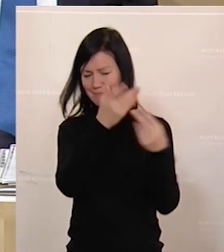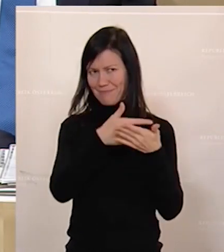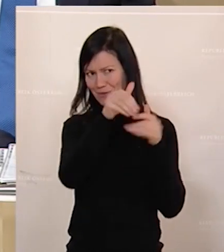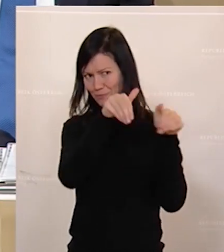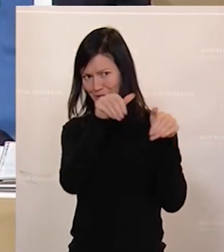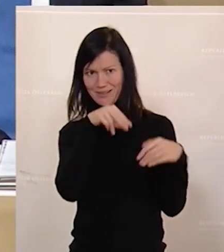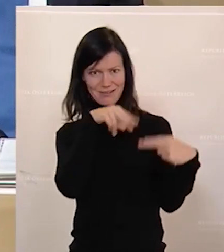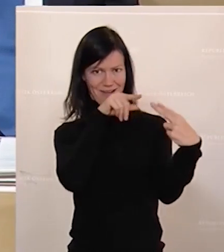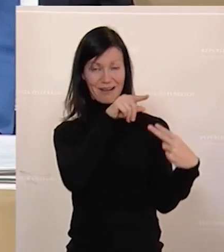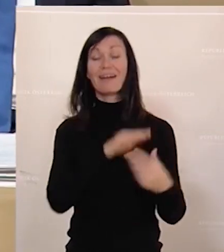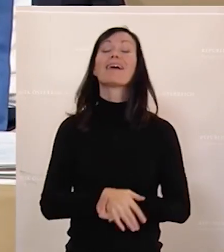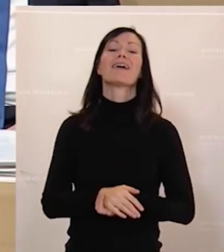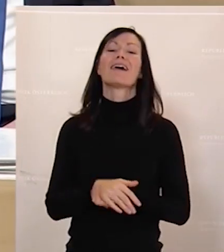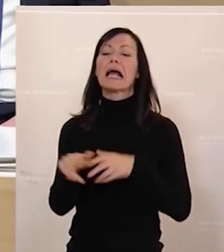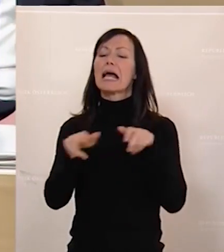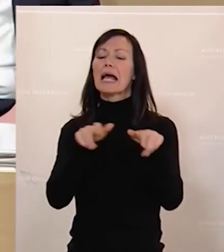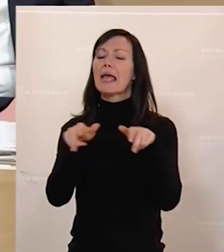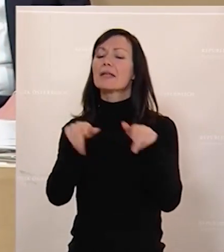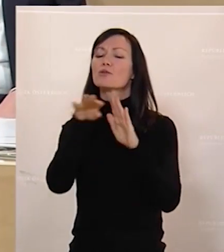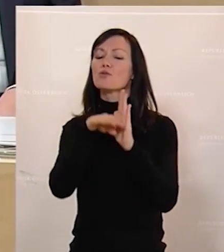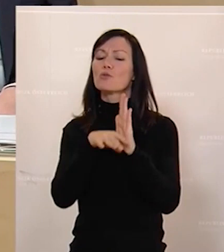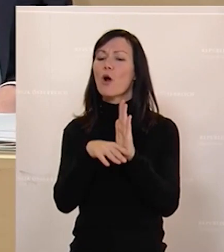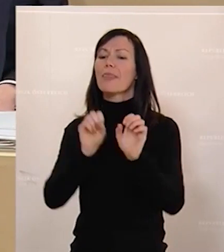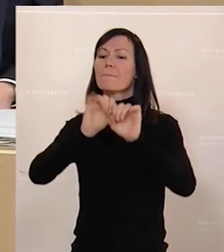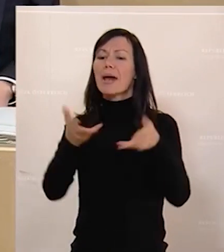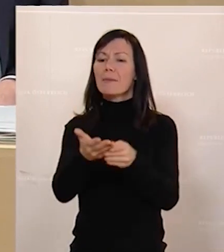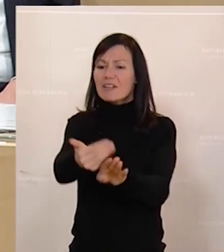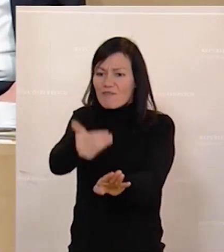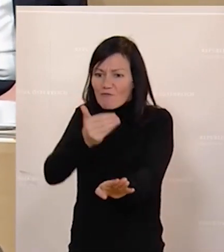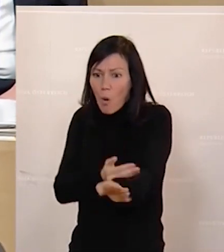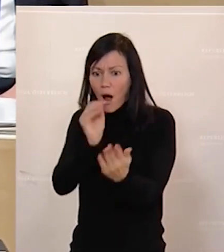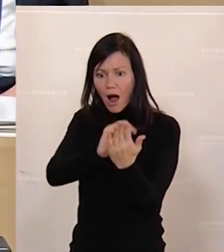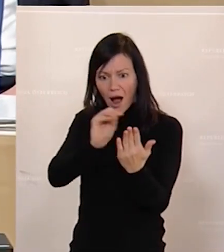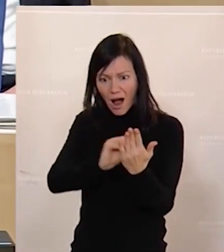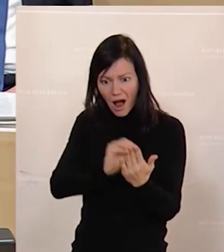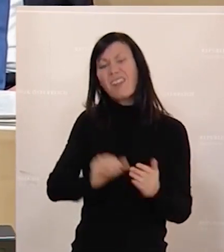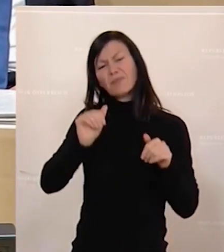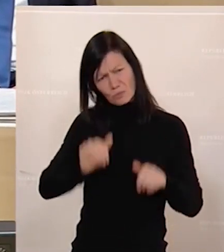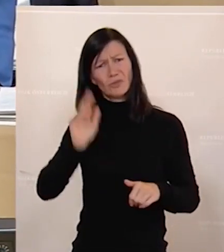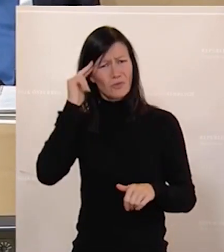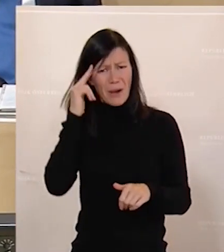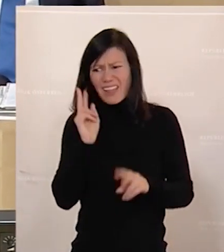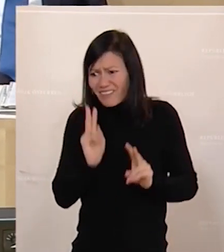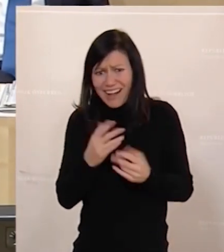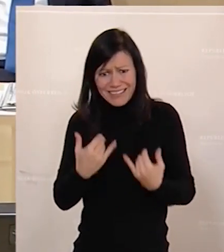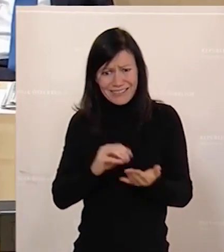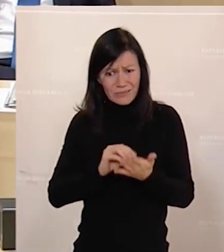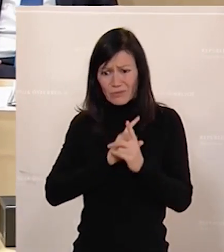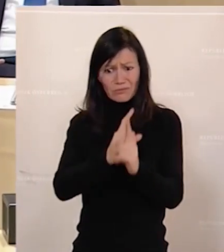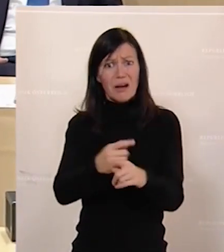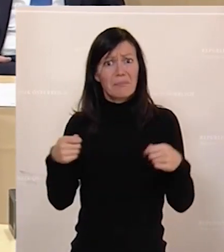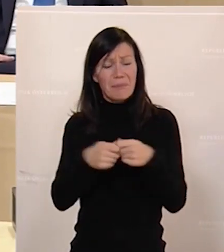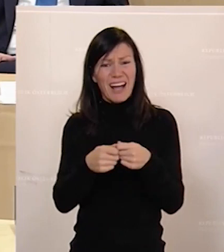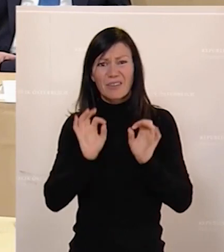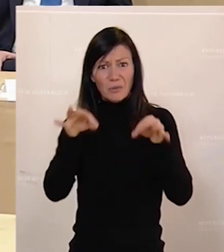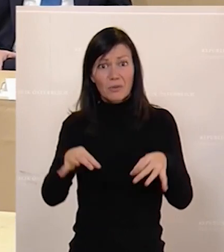ein Regierungsprogramm, das vor der Pandemie geschrieben wurde, ernsthaft überdacht werden muss, weil wir in so vielen Bereichen